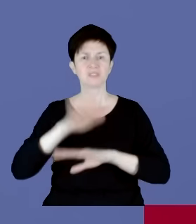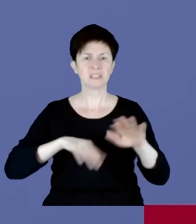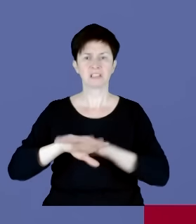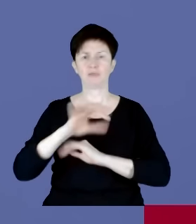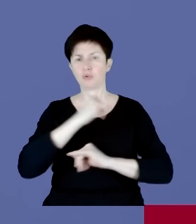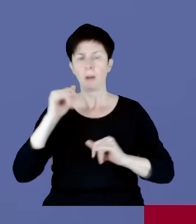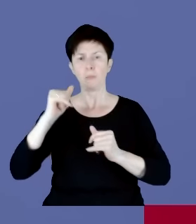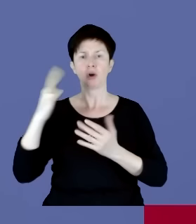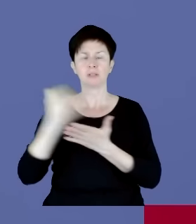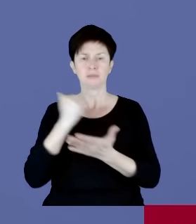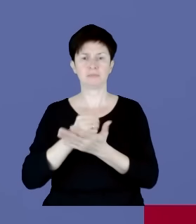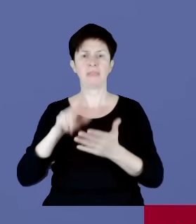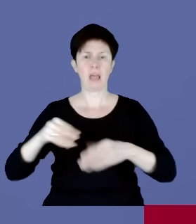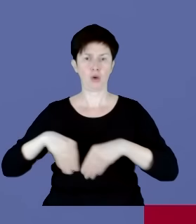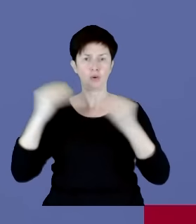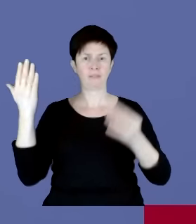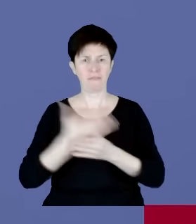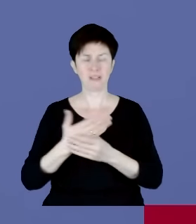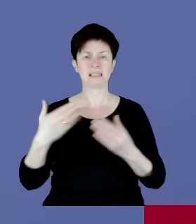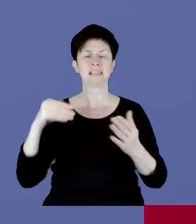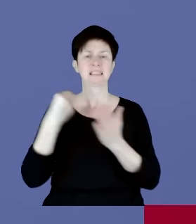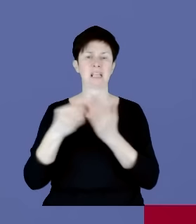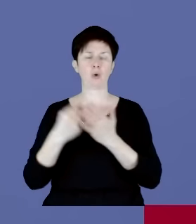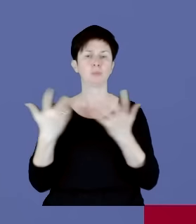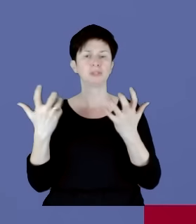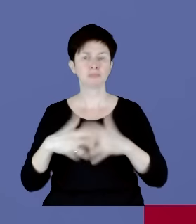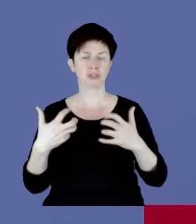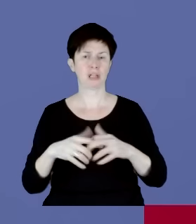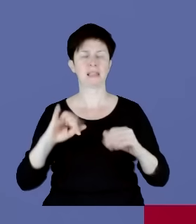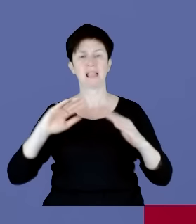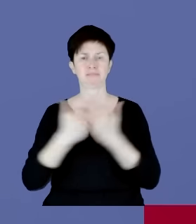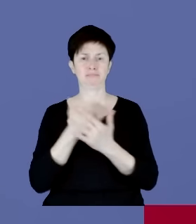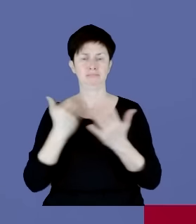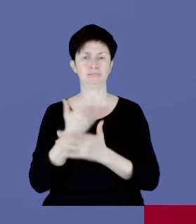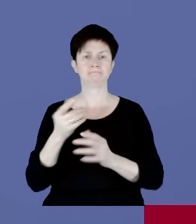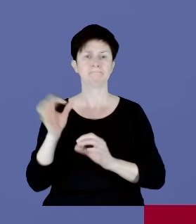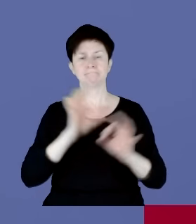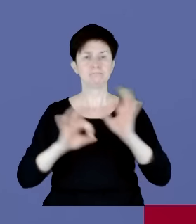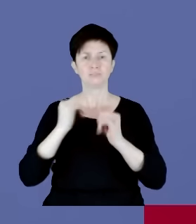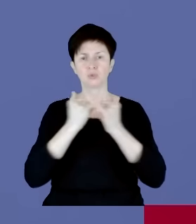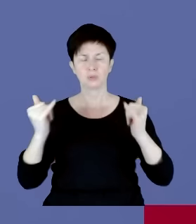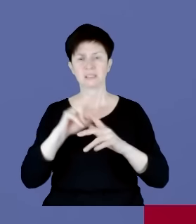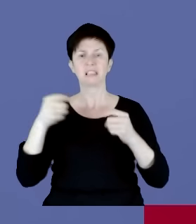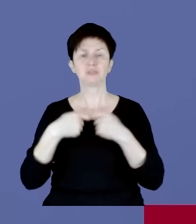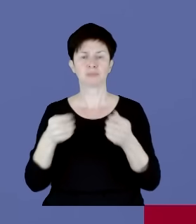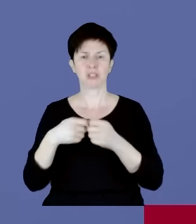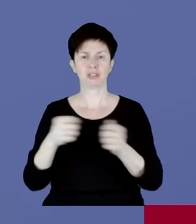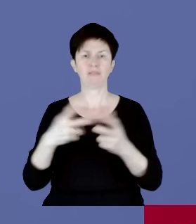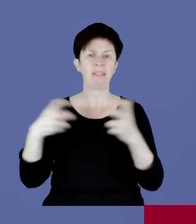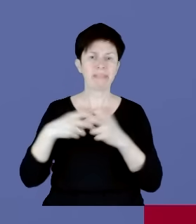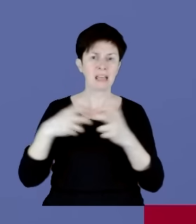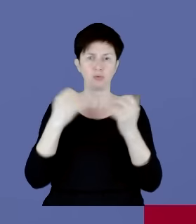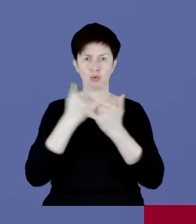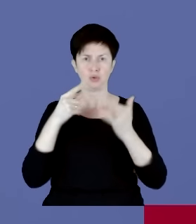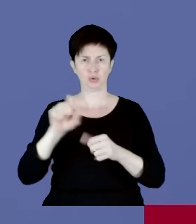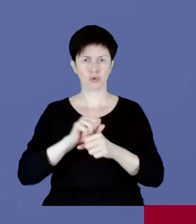rozwój swoich firm, na zakup sprzętu, na modernizację związaną chociażby ze sprzedażą internetową. No to są takie rzeczy, o których my mówimy.